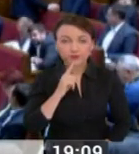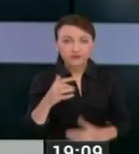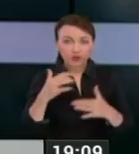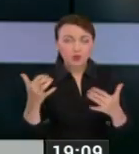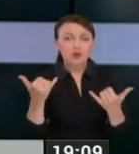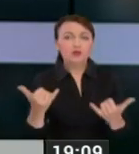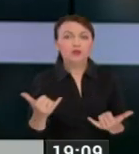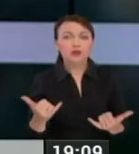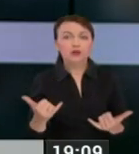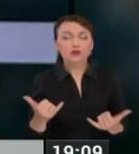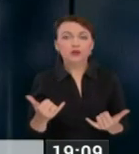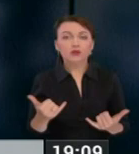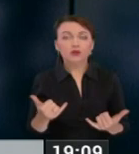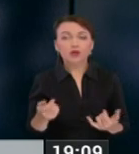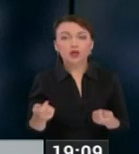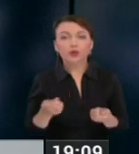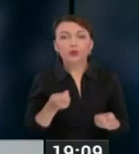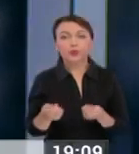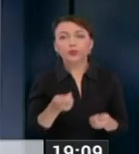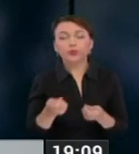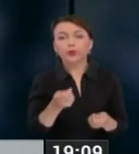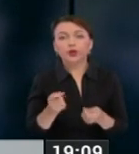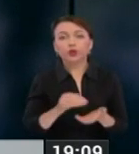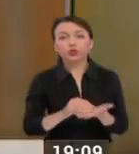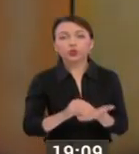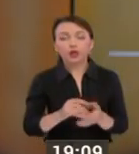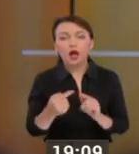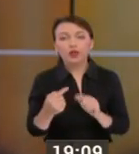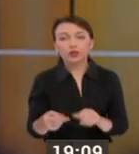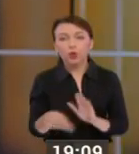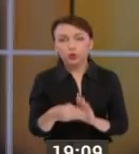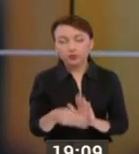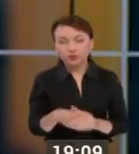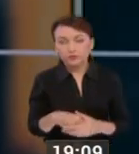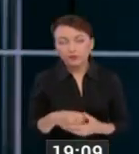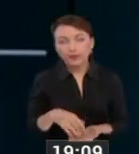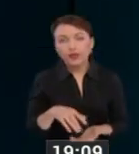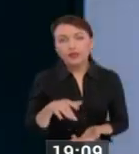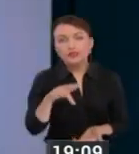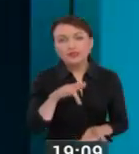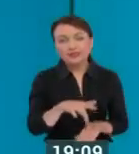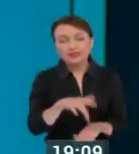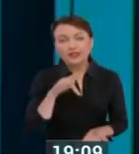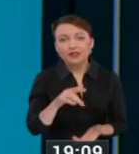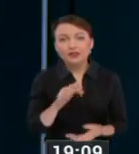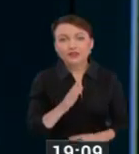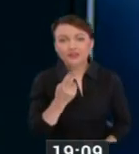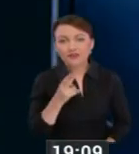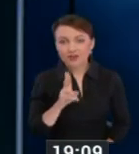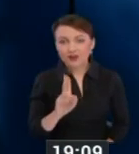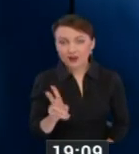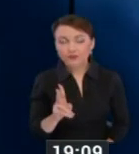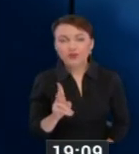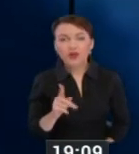Нині він фігурує у журналістських антикорупційних розслідуваннях. І Центр виборчкому у новому складі одразу ж зібрався на перше засідання